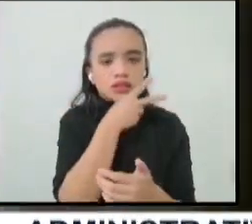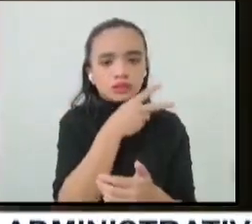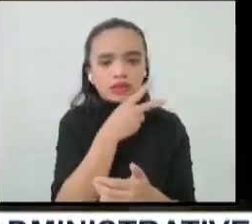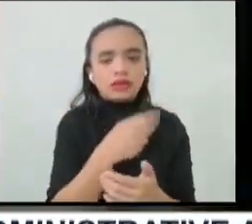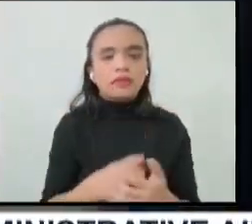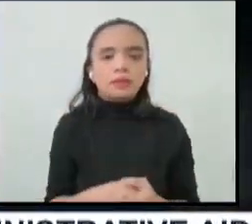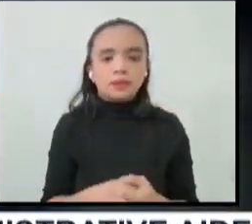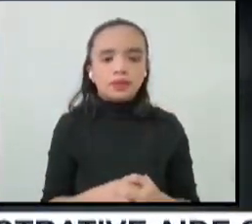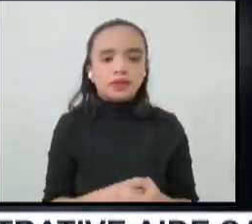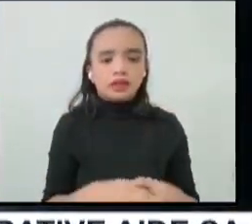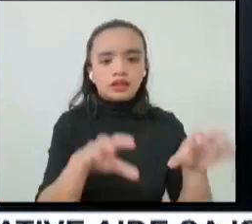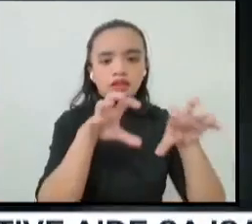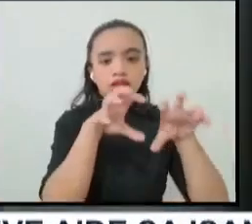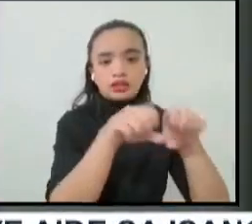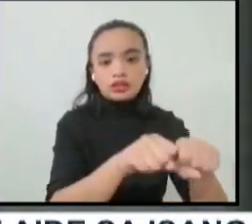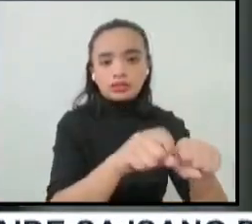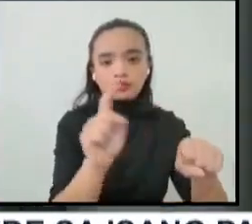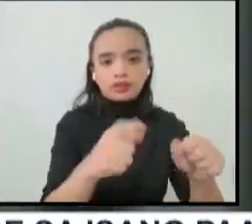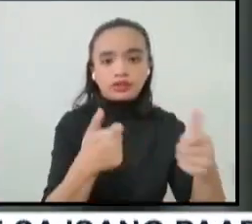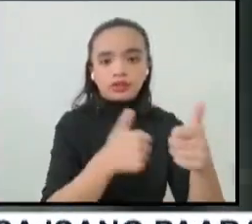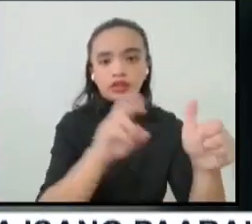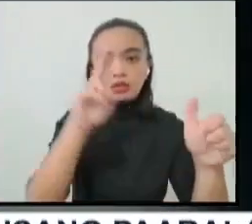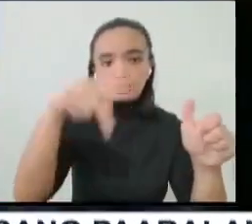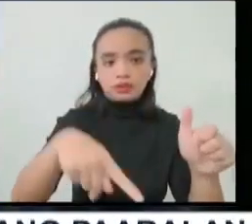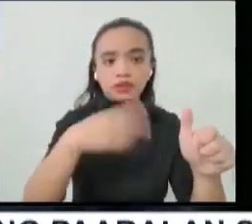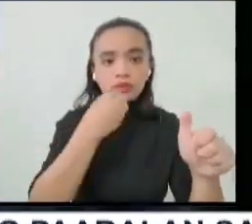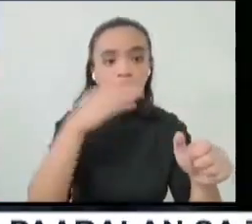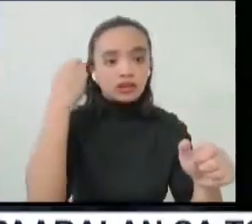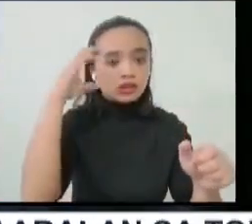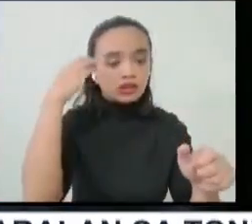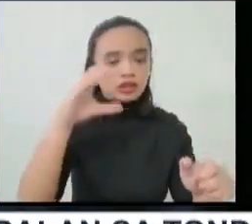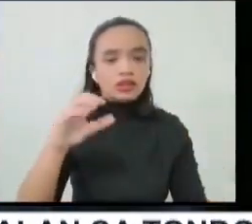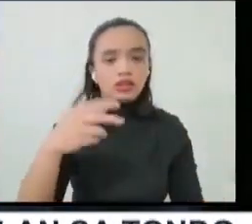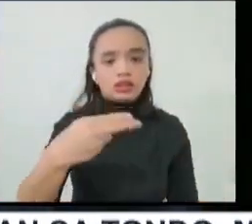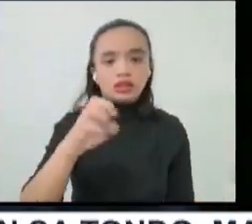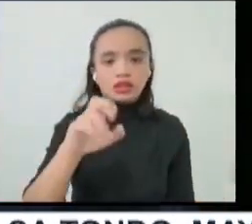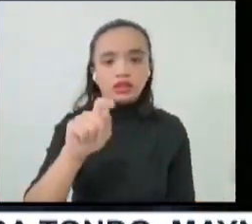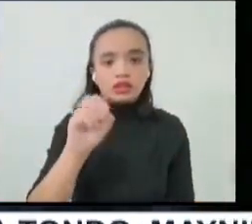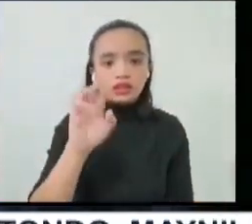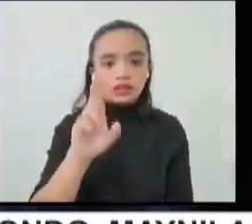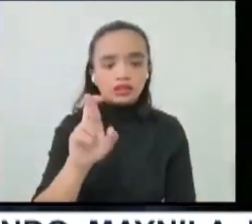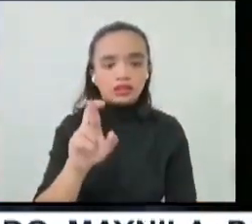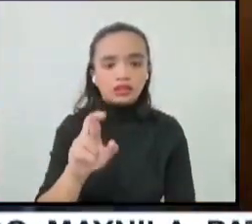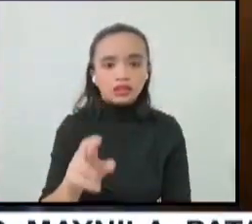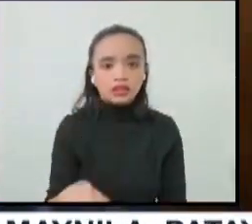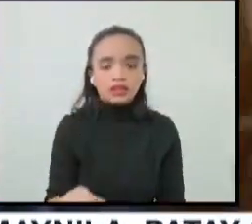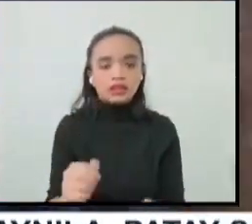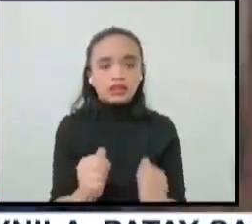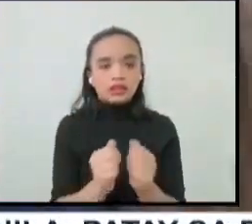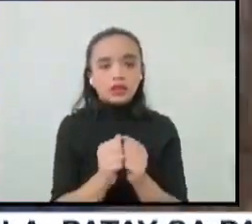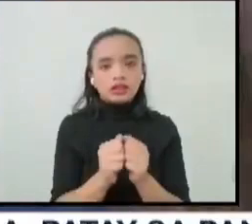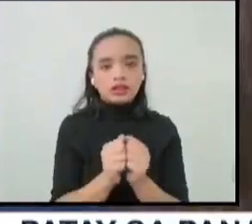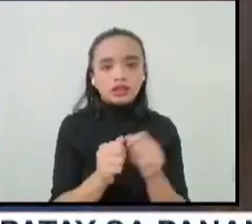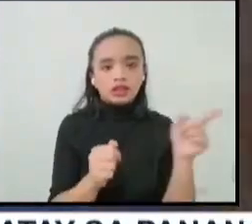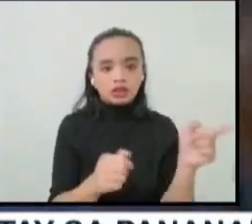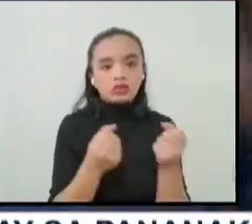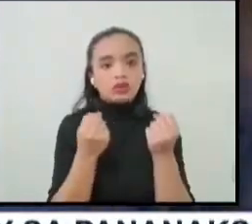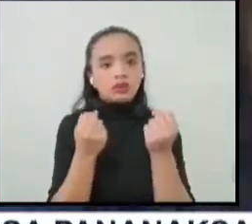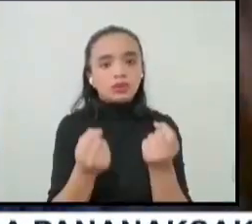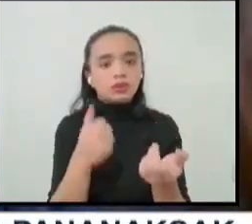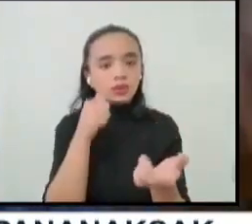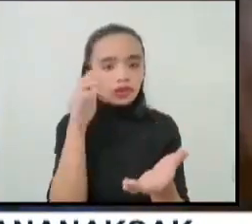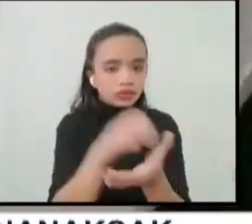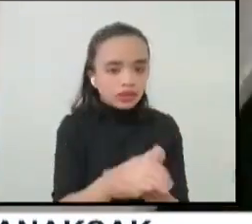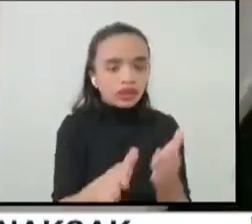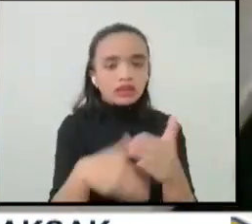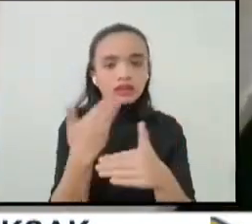follow-up operation ng pulisya ang pinsan niyang si Hector Biscara, kalibin itong si Pamela Sanchez at kumparing si Danilo